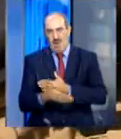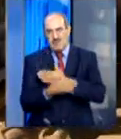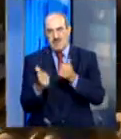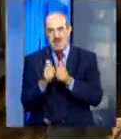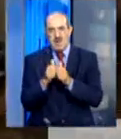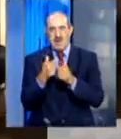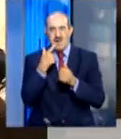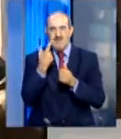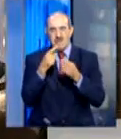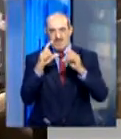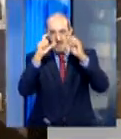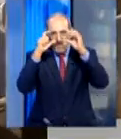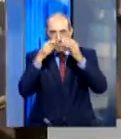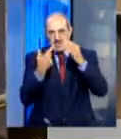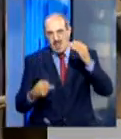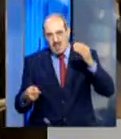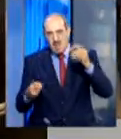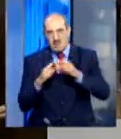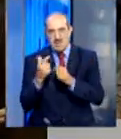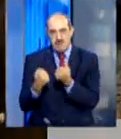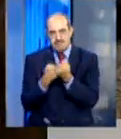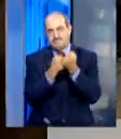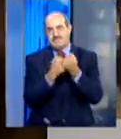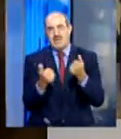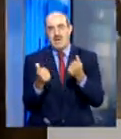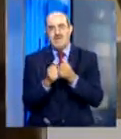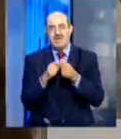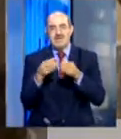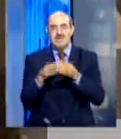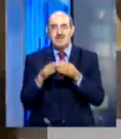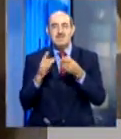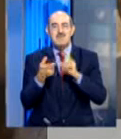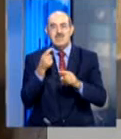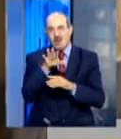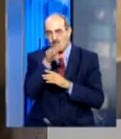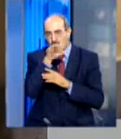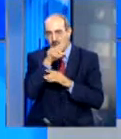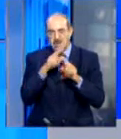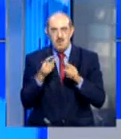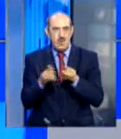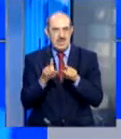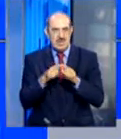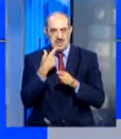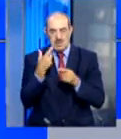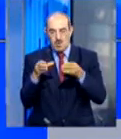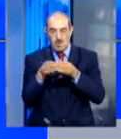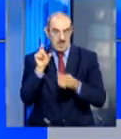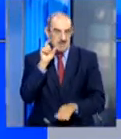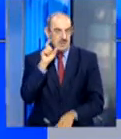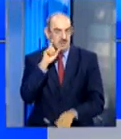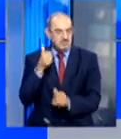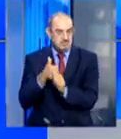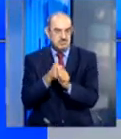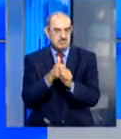بفرقة الغطاسين المدعمة بالفرقة سينو التقنية للكلاب المدربة، بالإضافة إلى الوفد الطبي